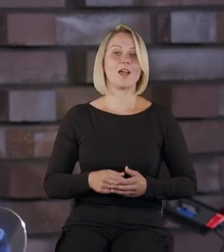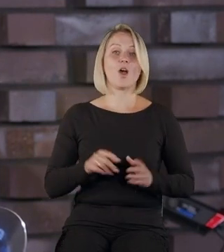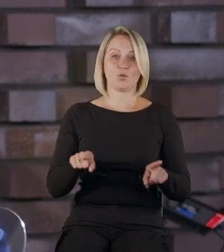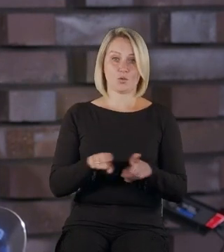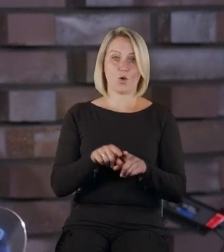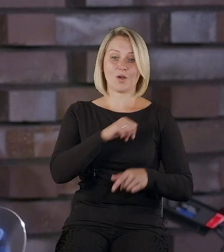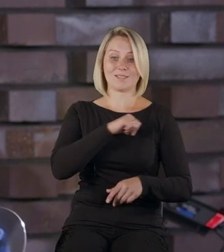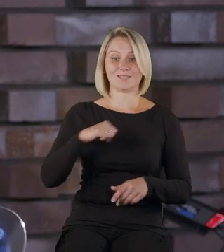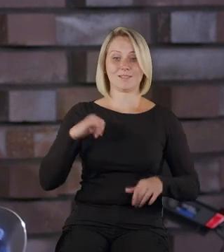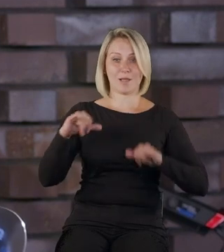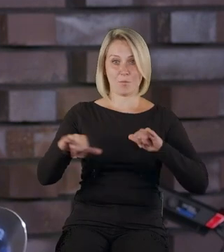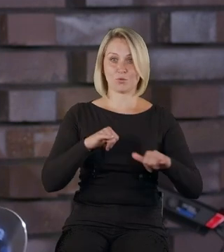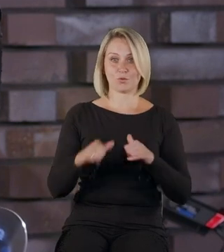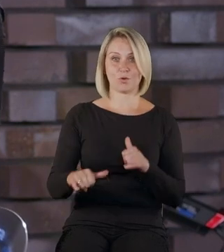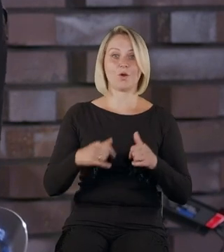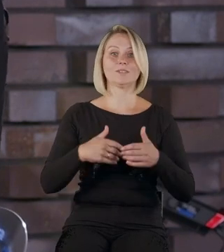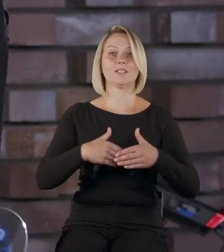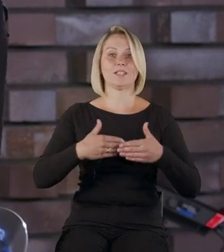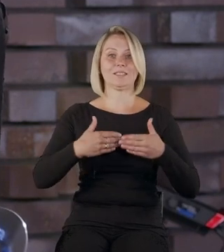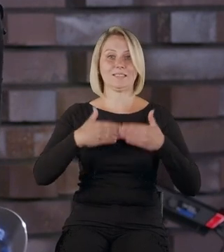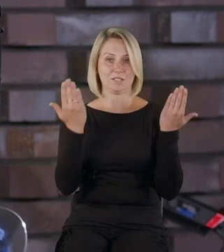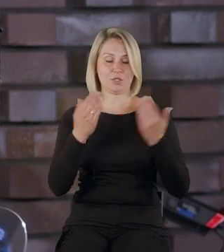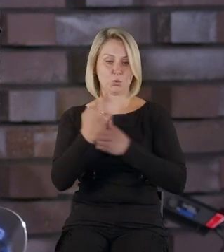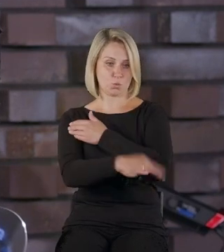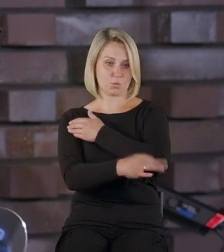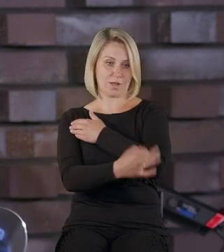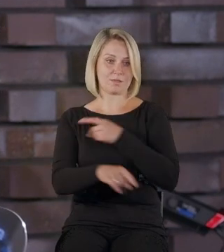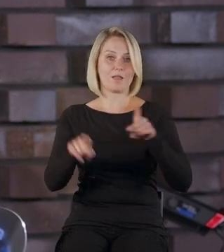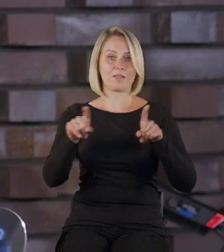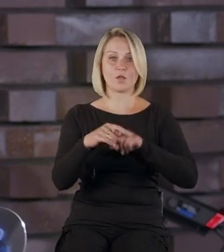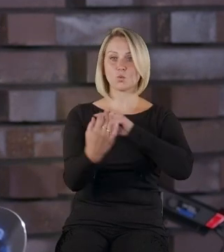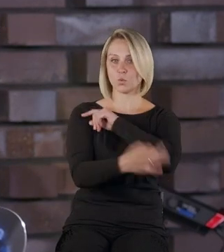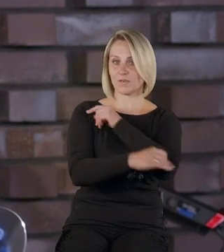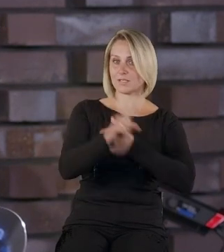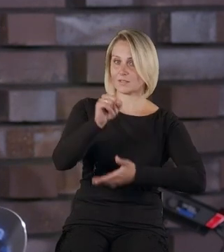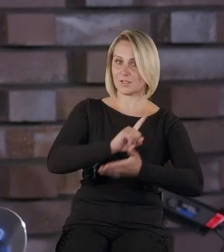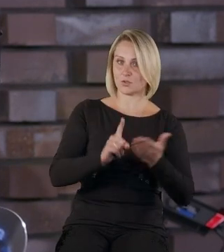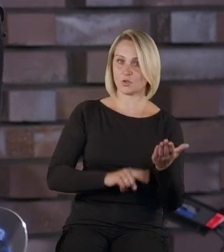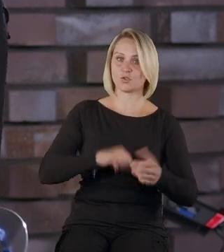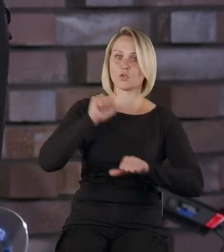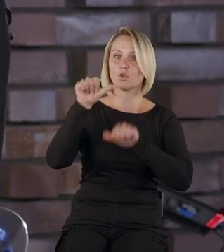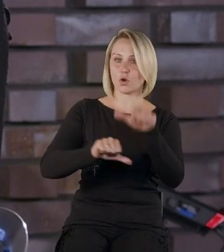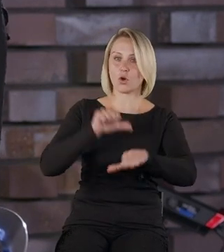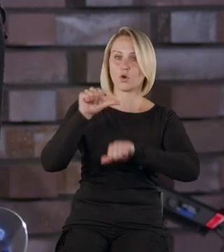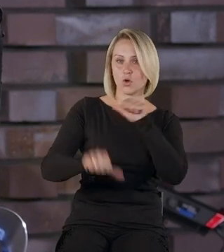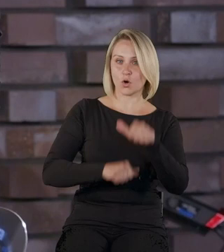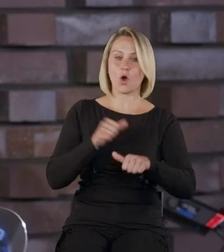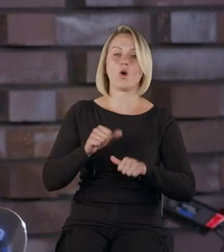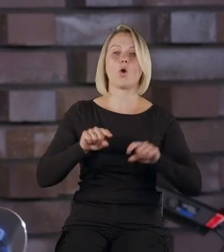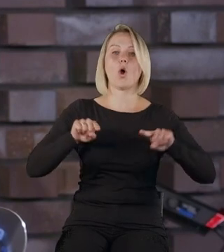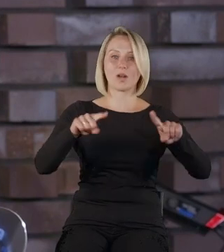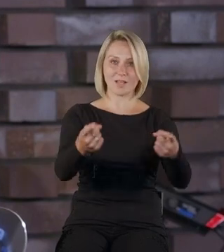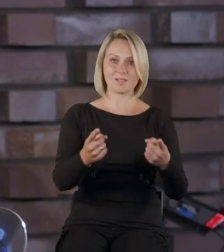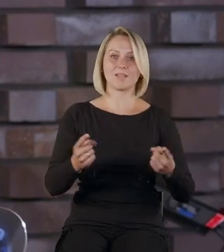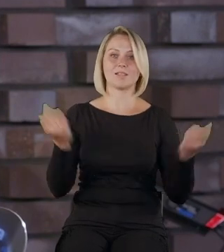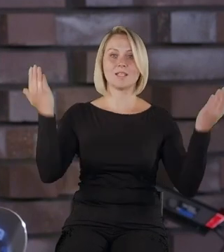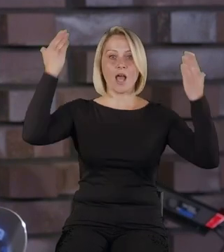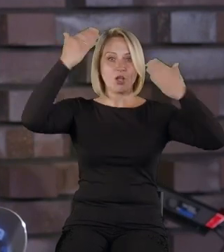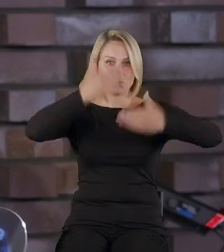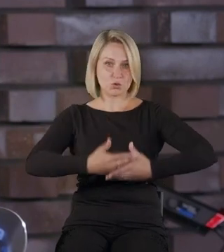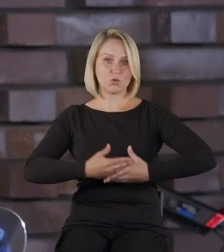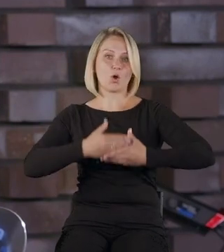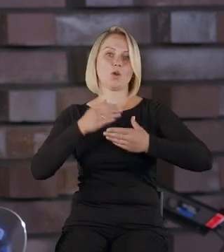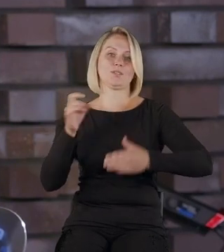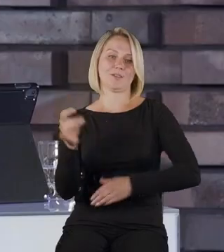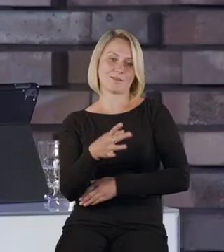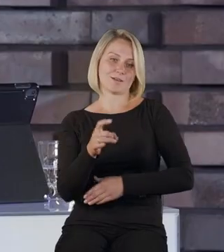Zarówno samorząd studencki w ramach Dnia Studenta, jak i Uniwersytet Śląski corocznie organizują Noc Planszówek, czyli wielkie święto dla wszystkich fanów tego